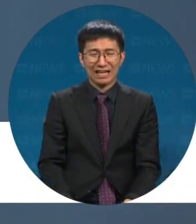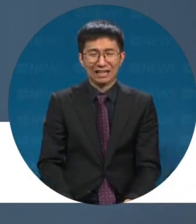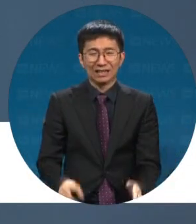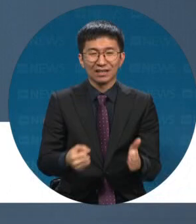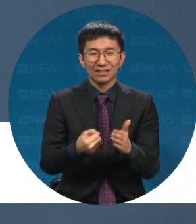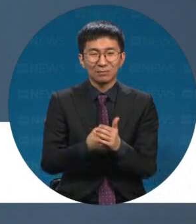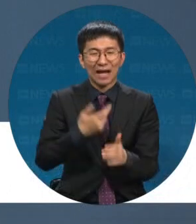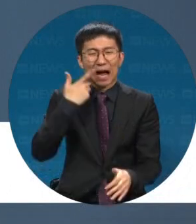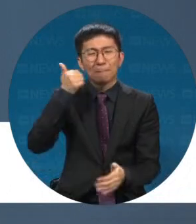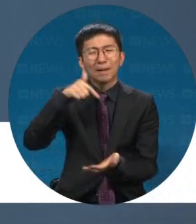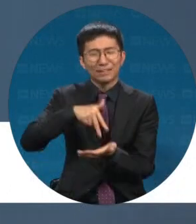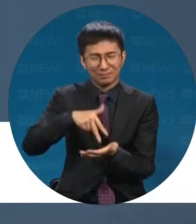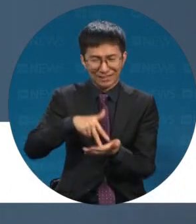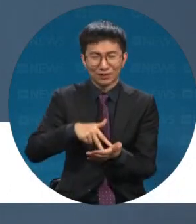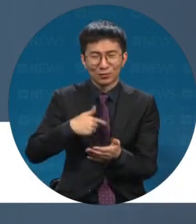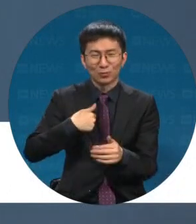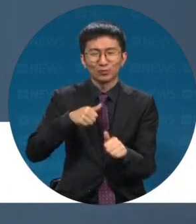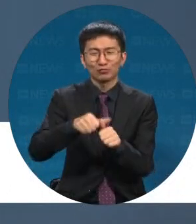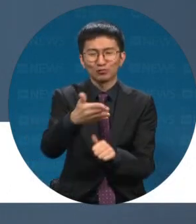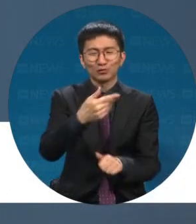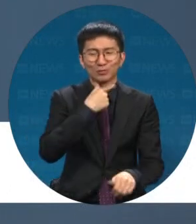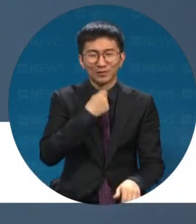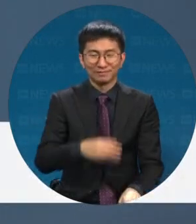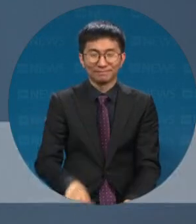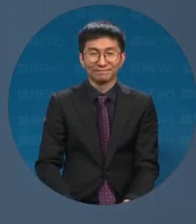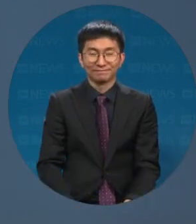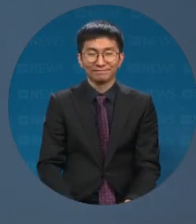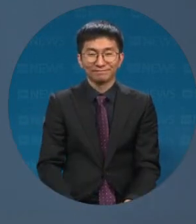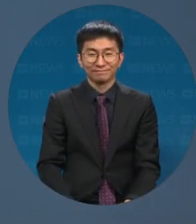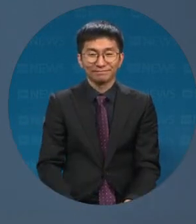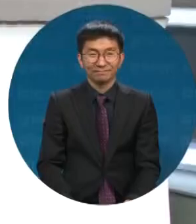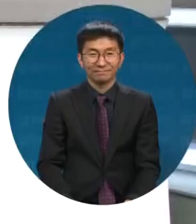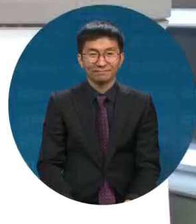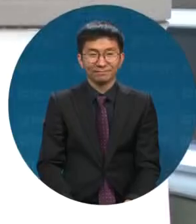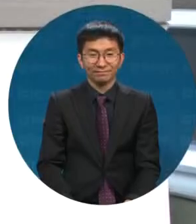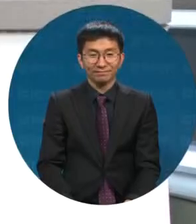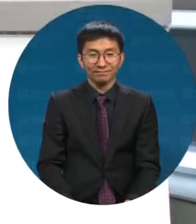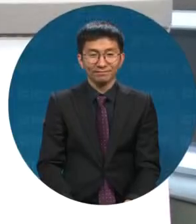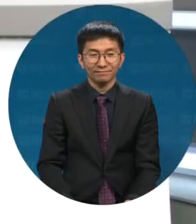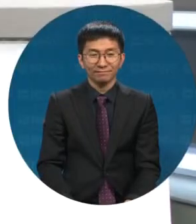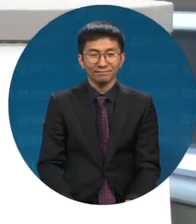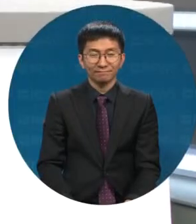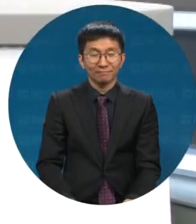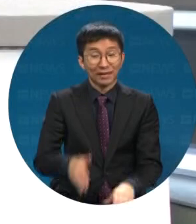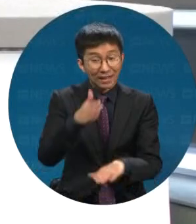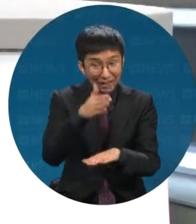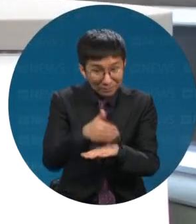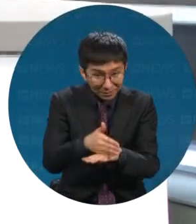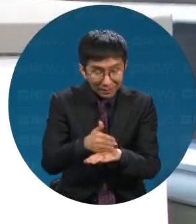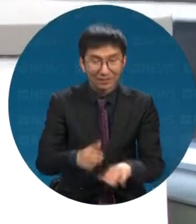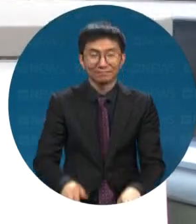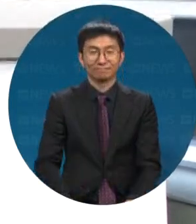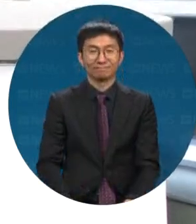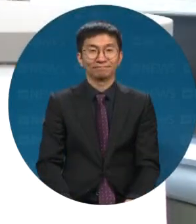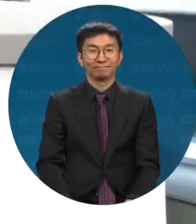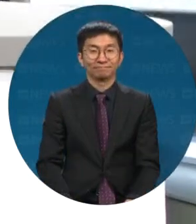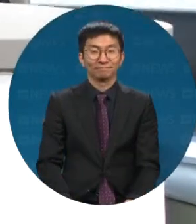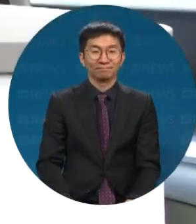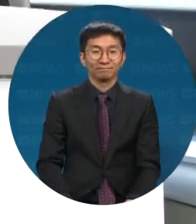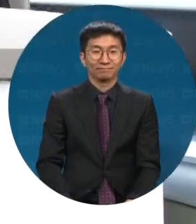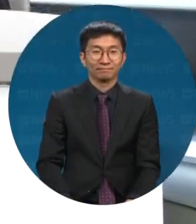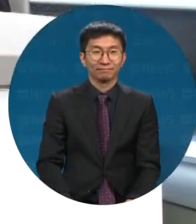제가 아버지의 마음으로 얘기를 해야 될 것 같습니다. 네, 선생님 오늘 말씀 잘 들었습니다. 네, 감사합니다.